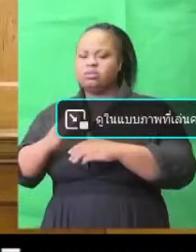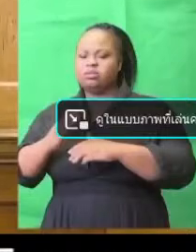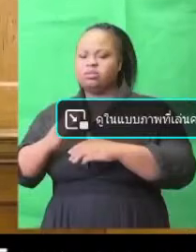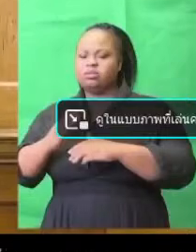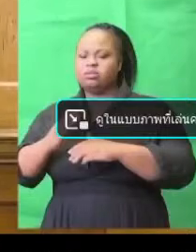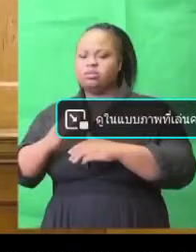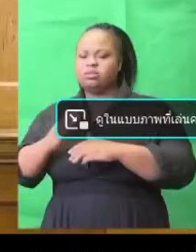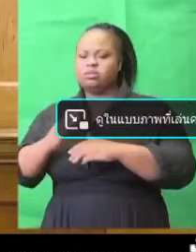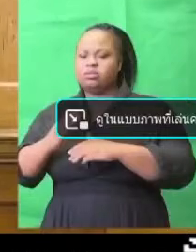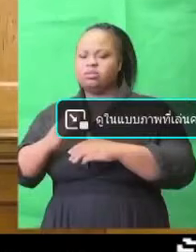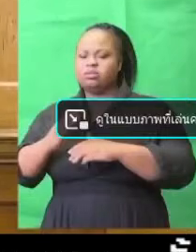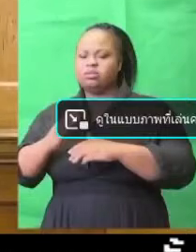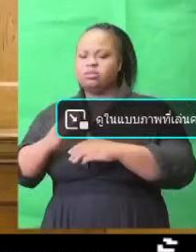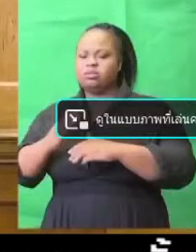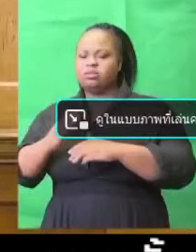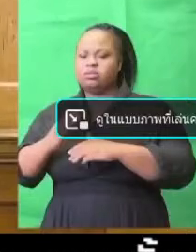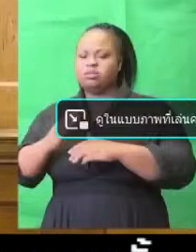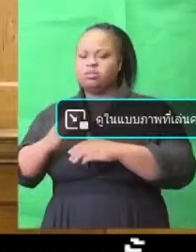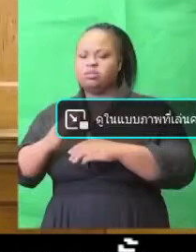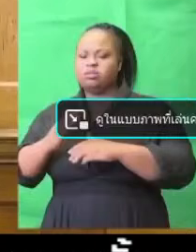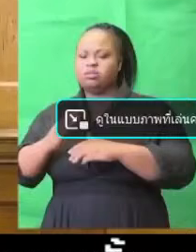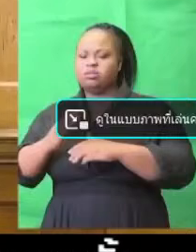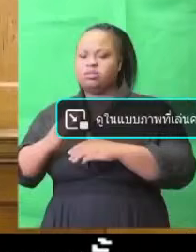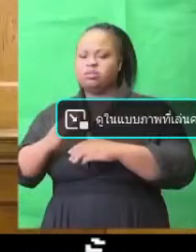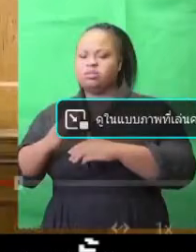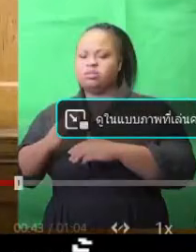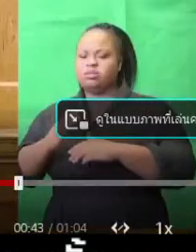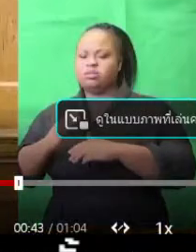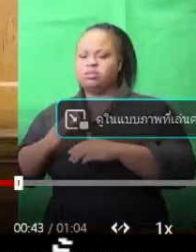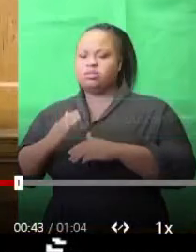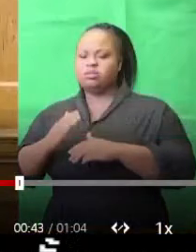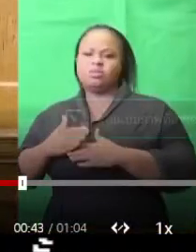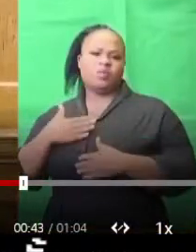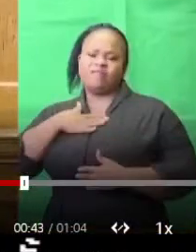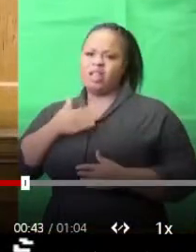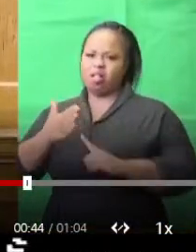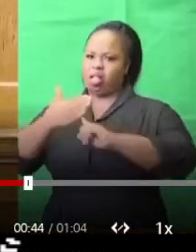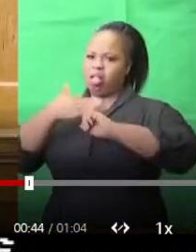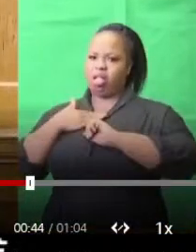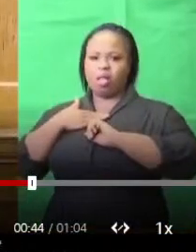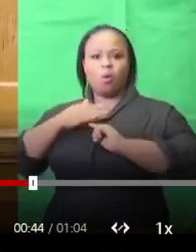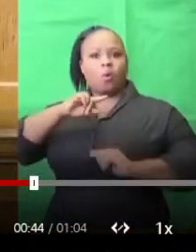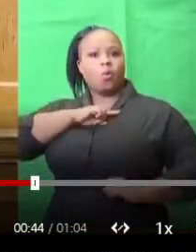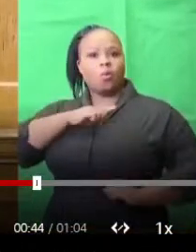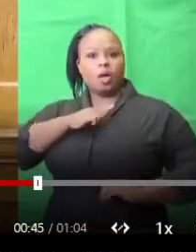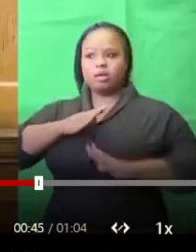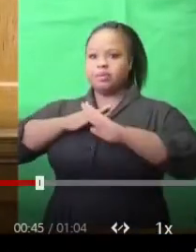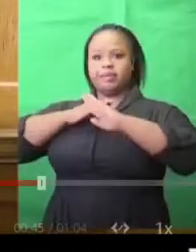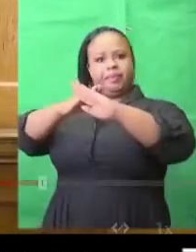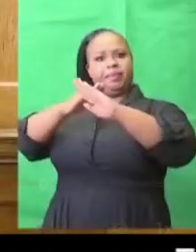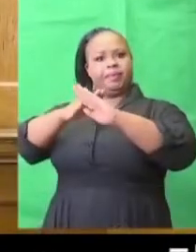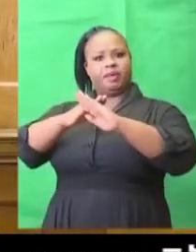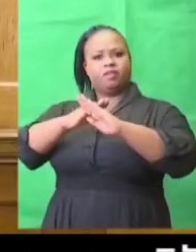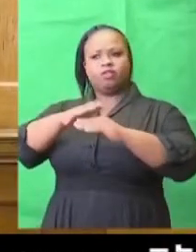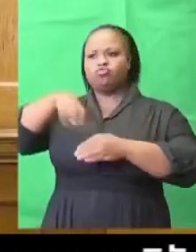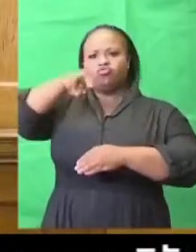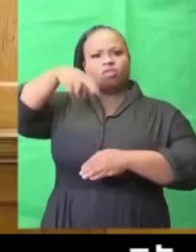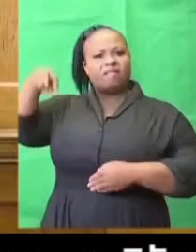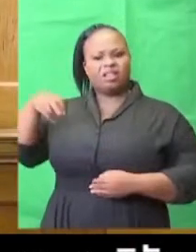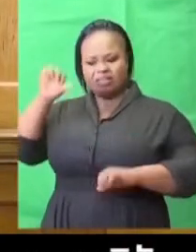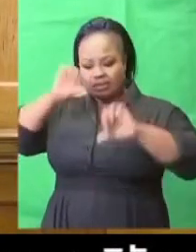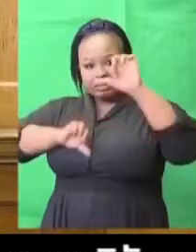ต่อสู้กับคอหวิด 1 9ก็กลับฟังต่อนะครับน๊อต info by Side